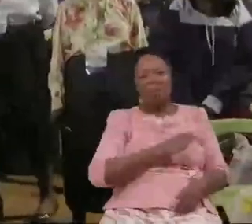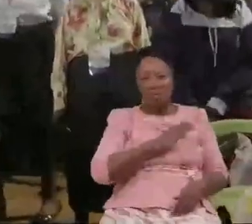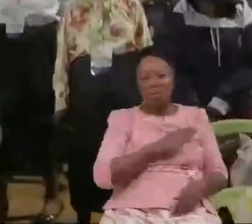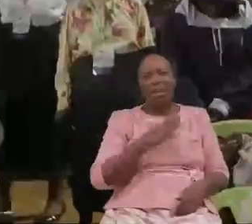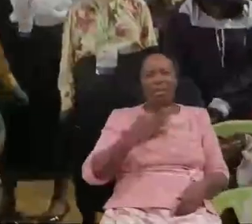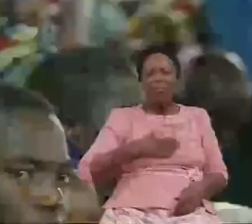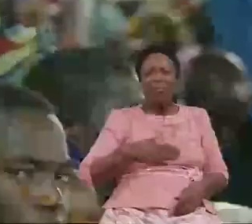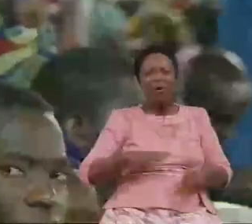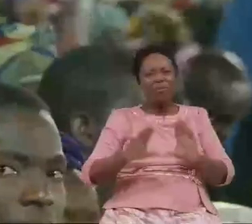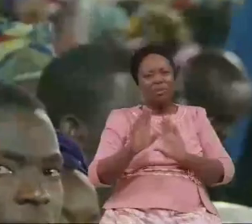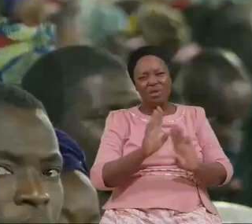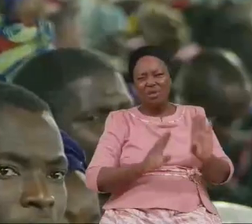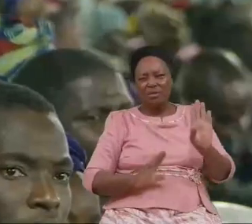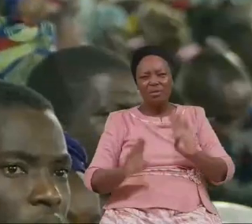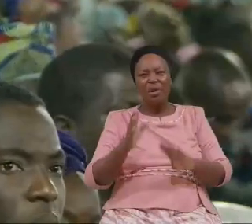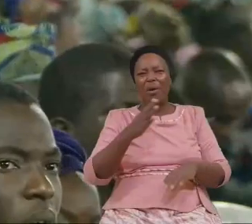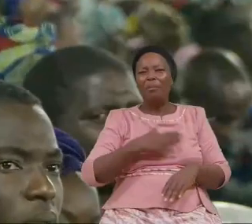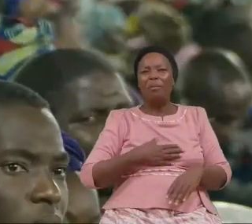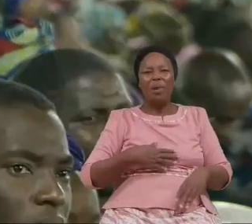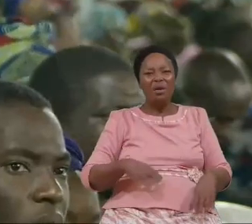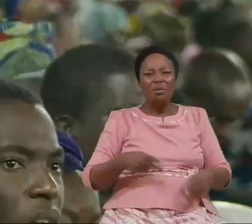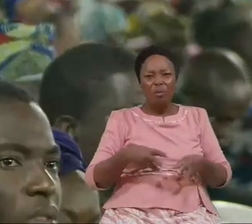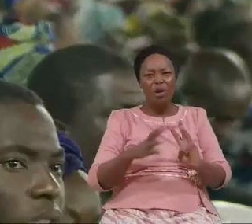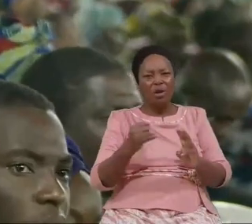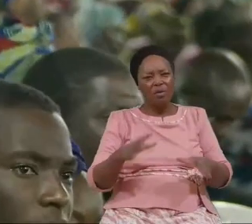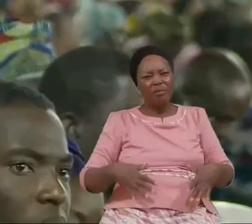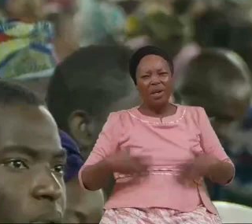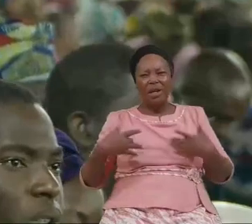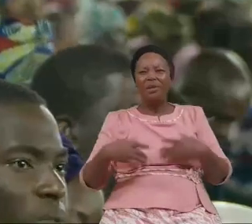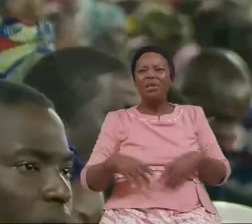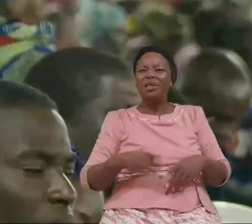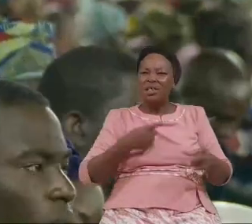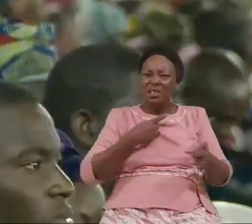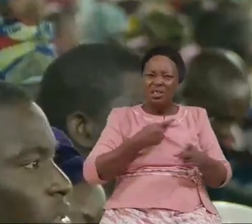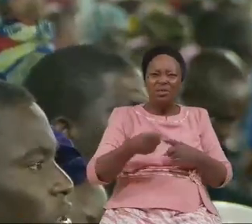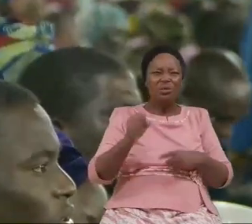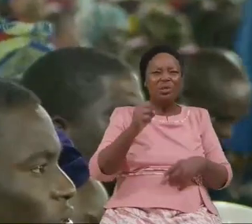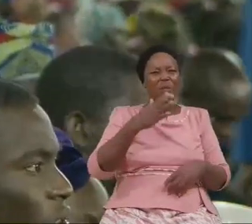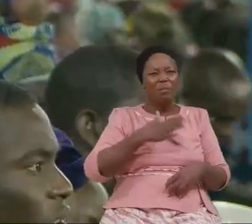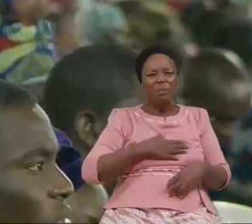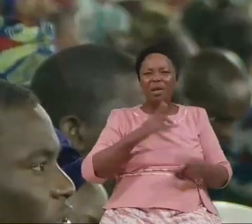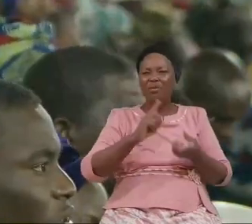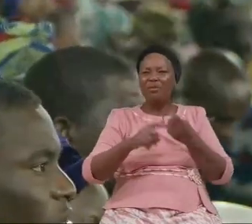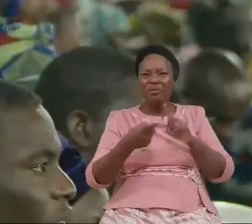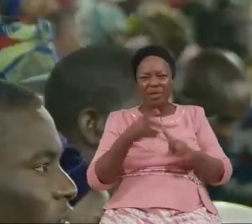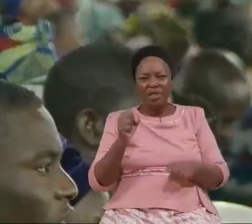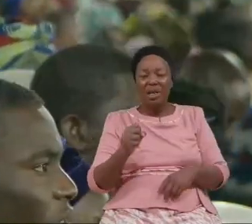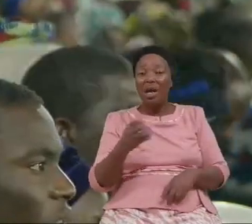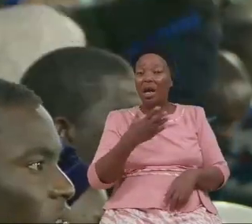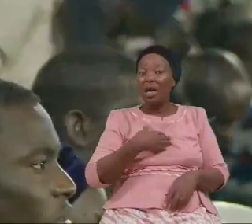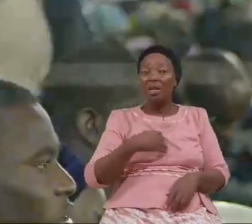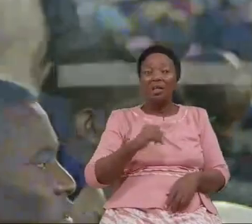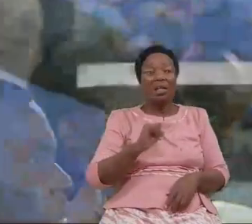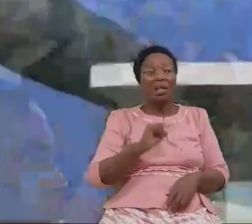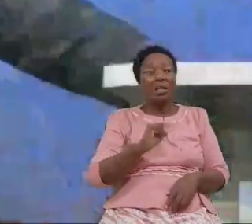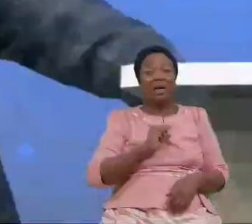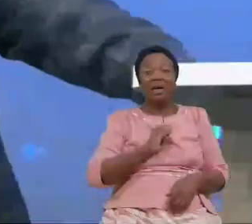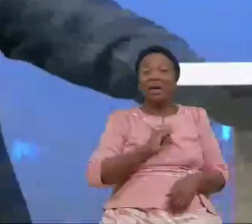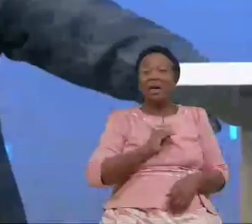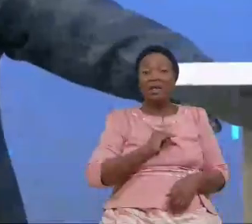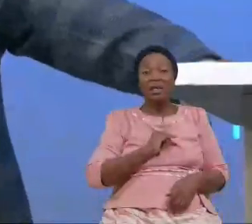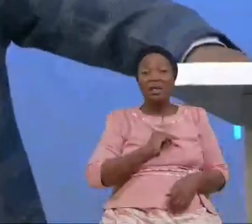comportement dans mon style de vie et je faisais du mal à me voisin